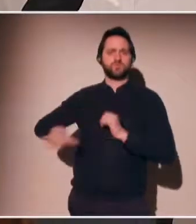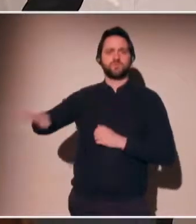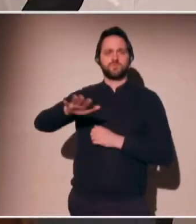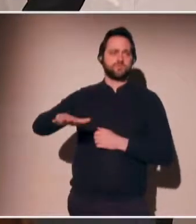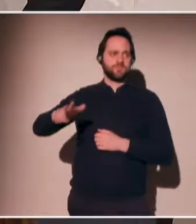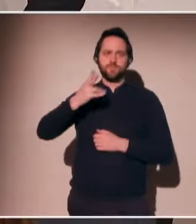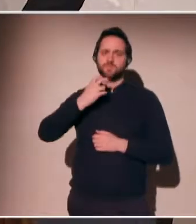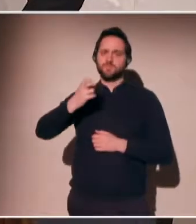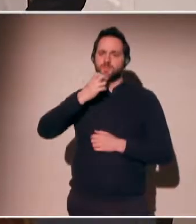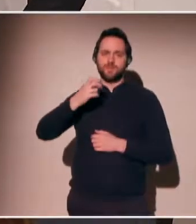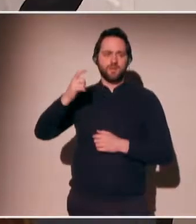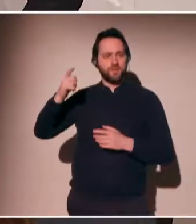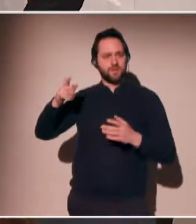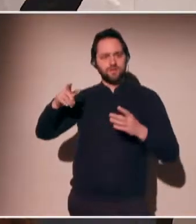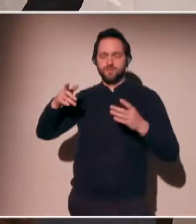bac plus 52 en moyenne.